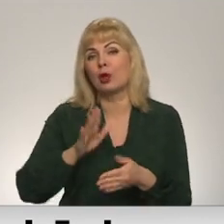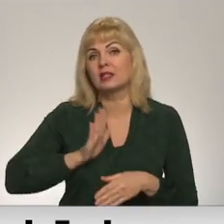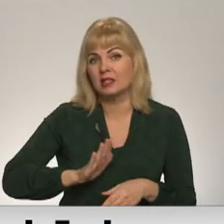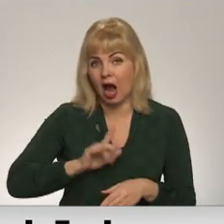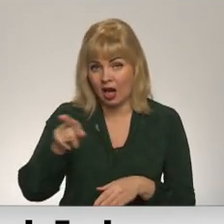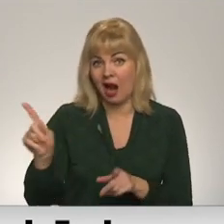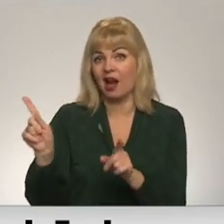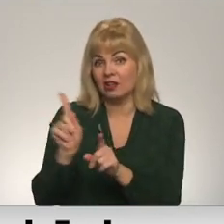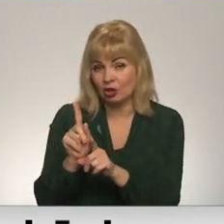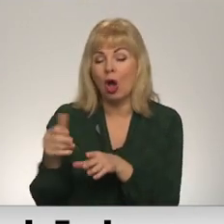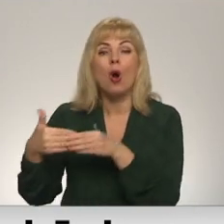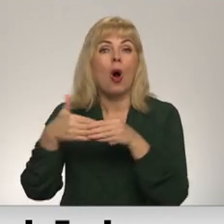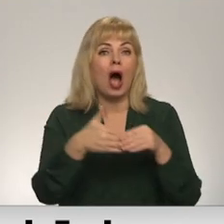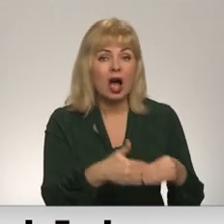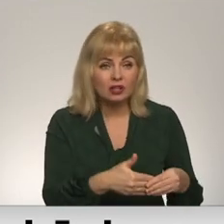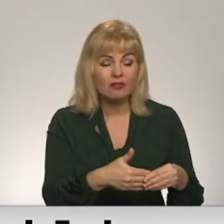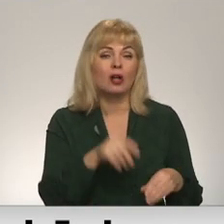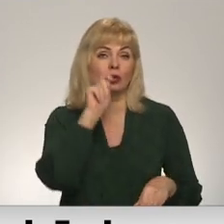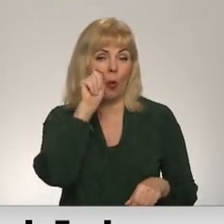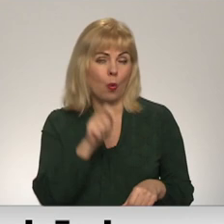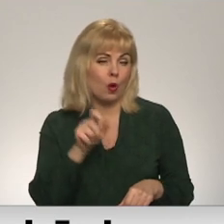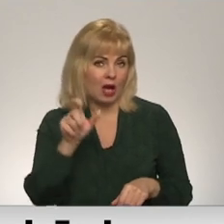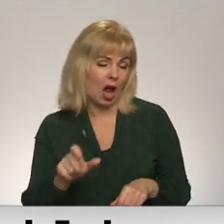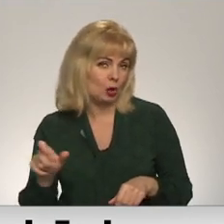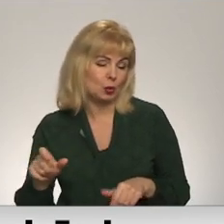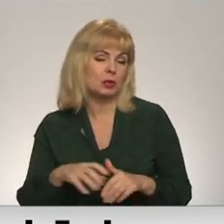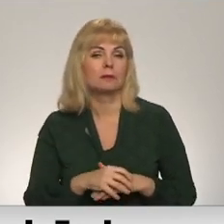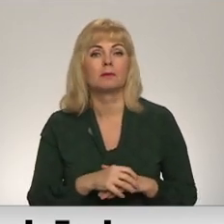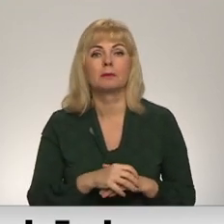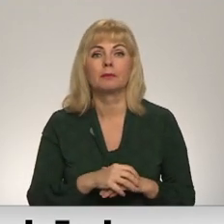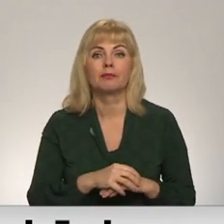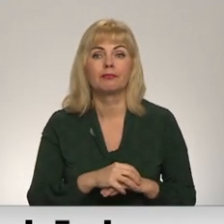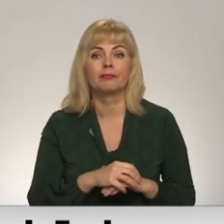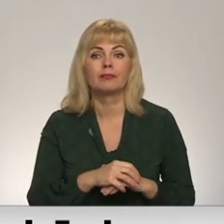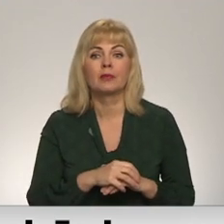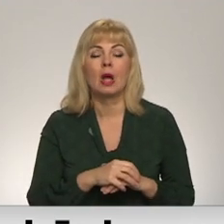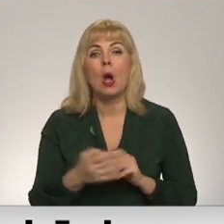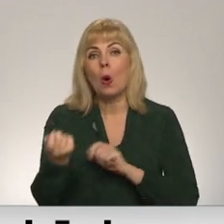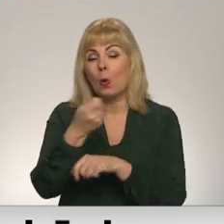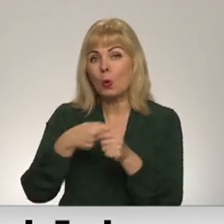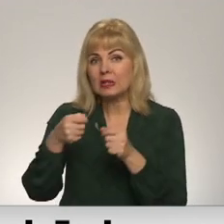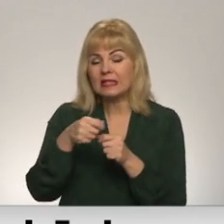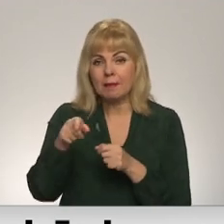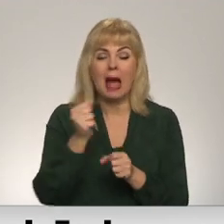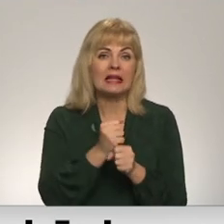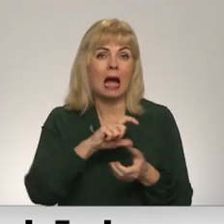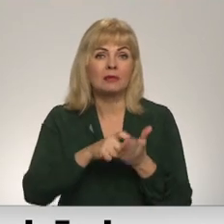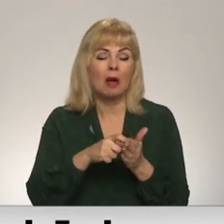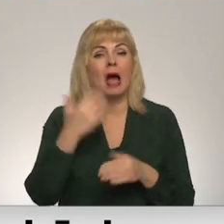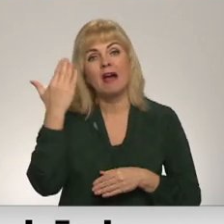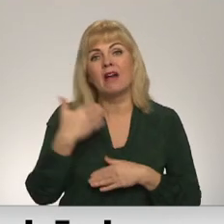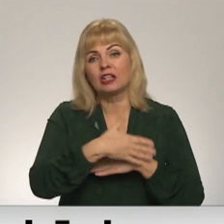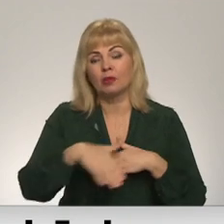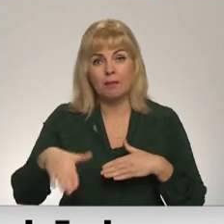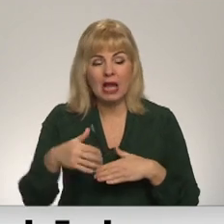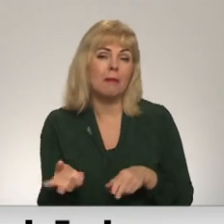uz Latviju kara šausmas piedzīvojušos. Par to Madara Līcīte. Uzņēmēju Ulja darba telpās Ventspils ielā ik pa